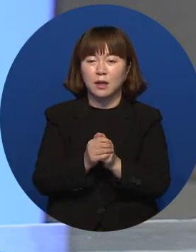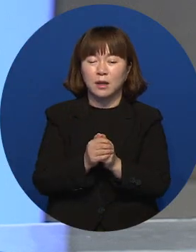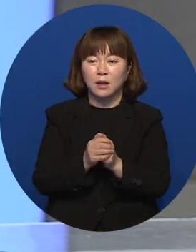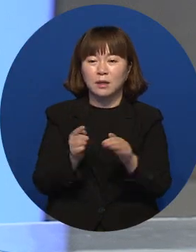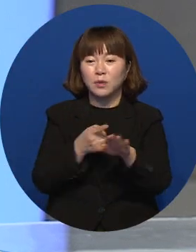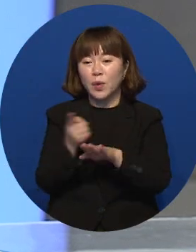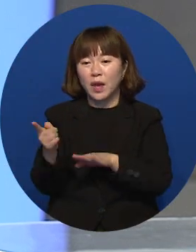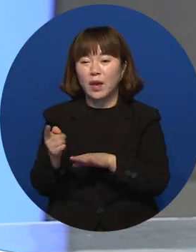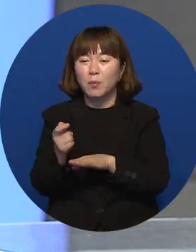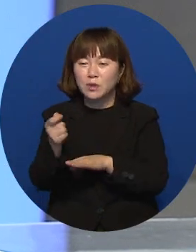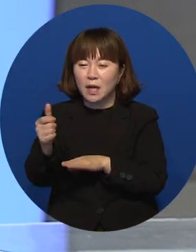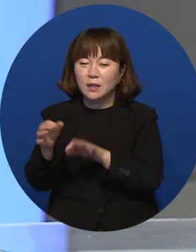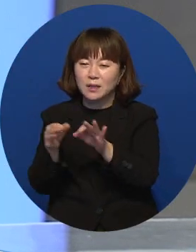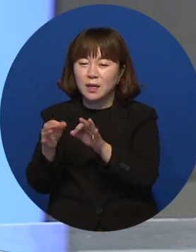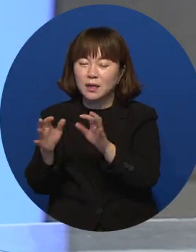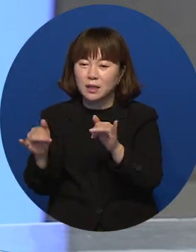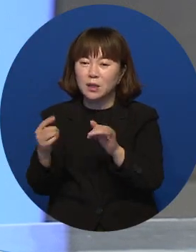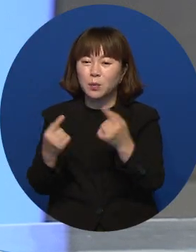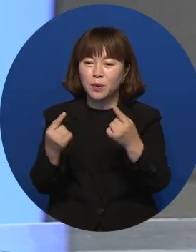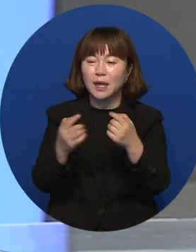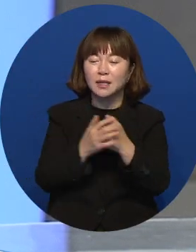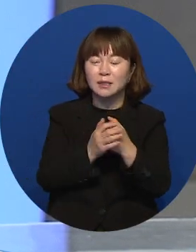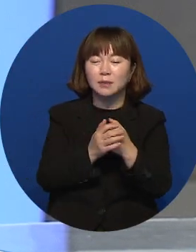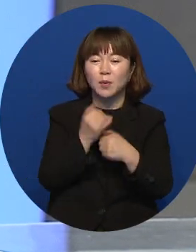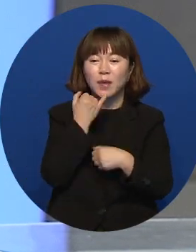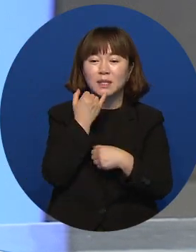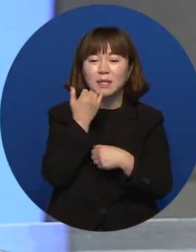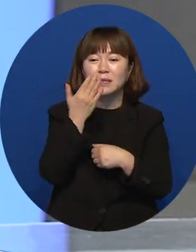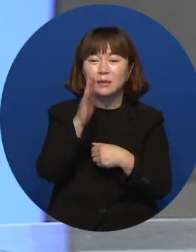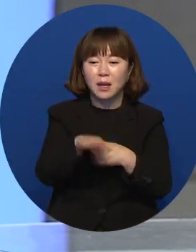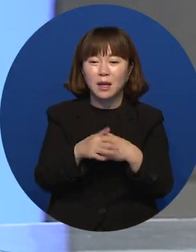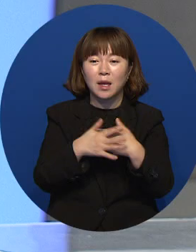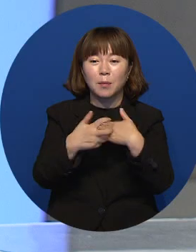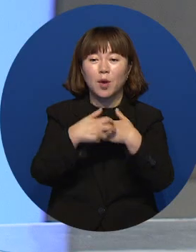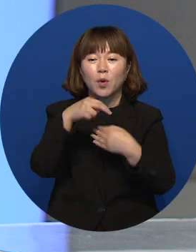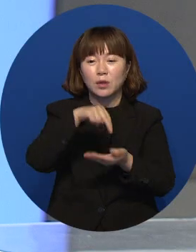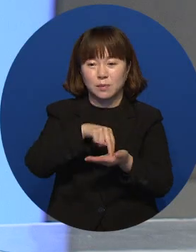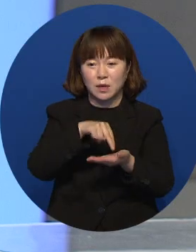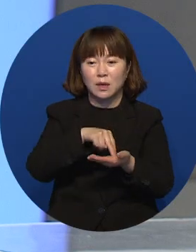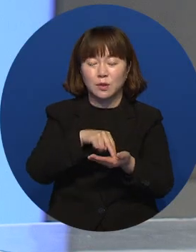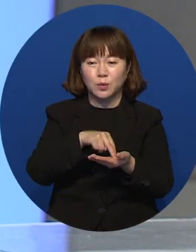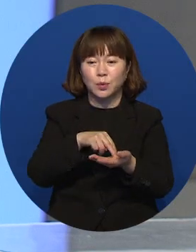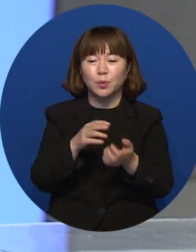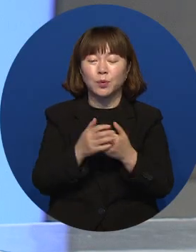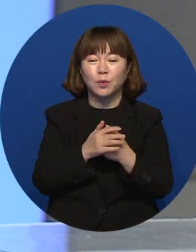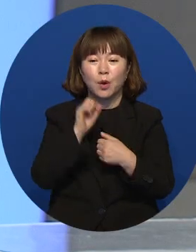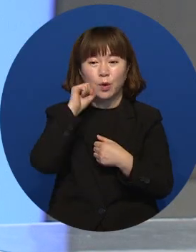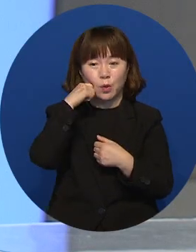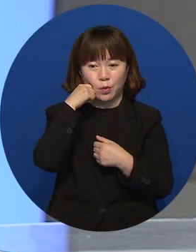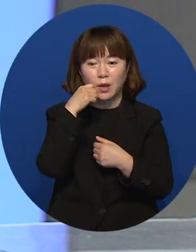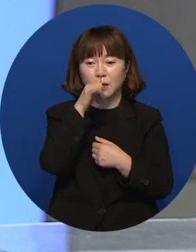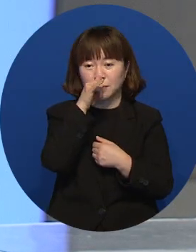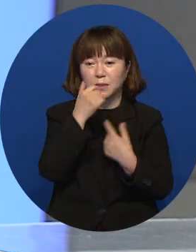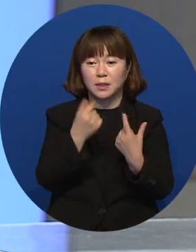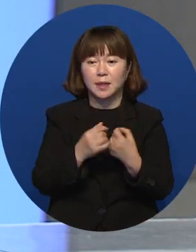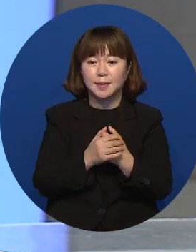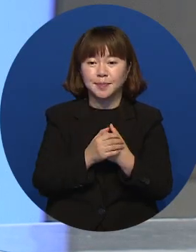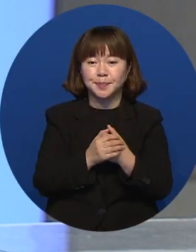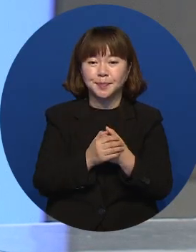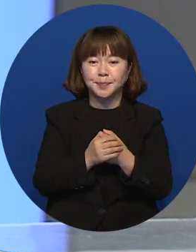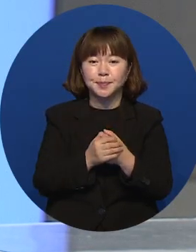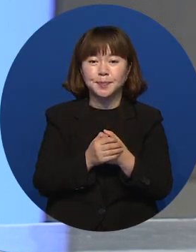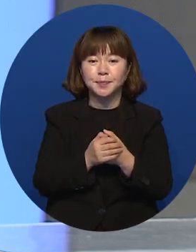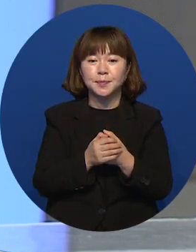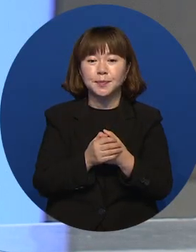적을 수도 있겠지만 그래도 저희 의원 입장에서는 그냥 어려운게 많은 걸로 적의 사회 민원이 많이 들어있구요 그래서 이런거에